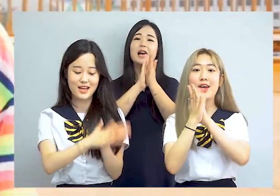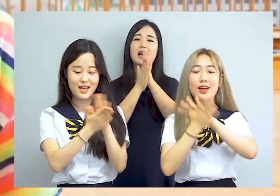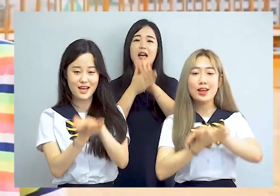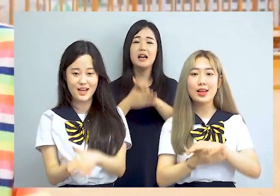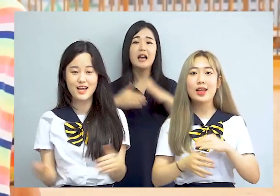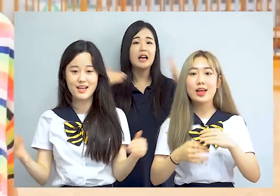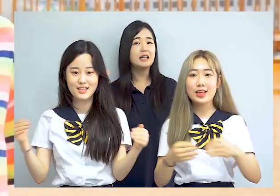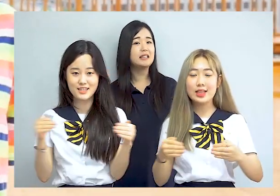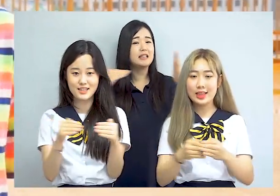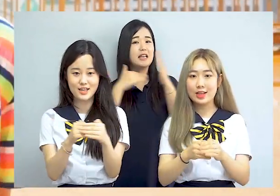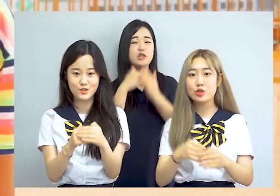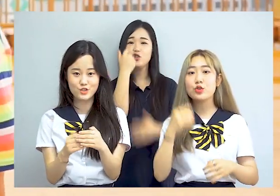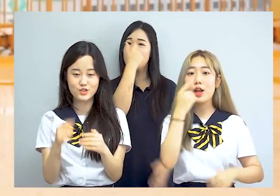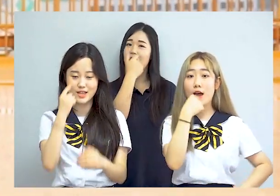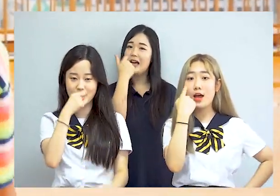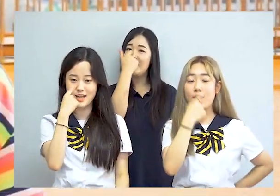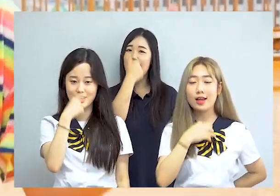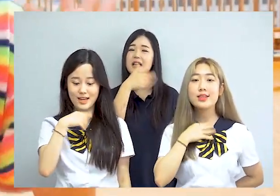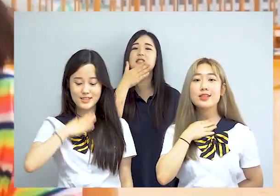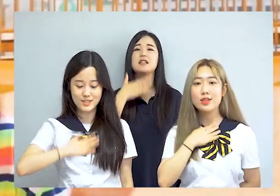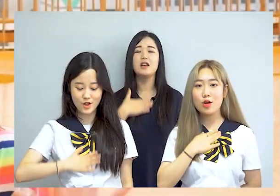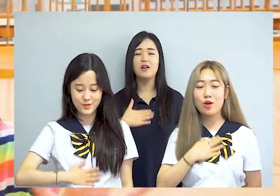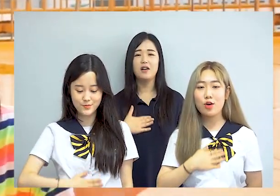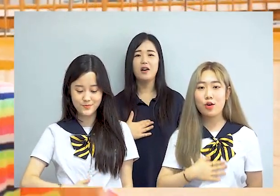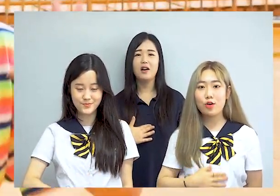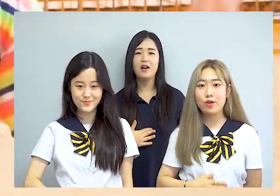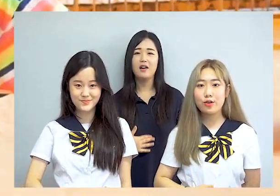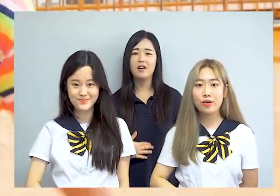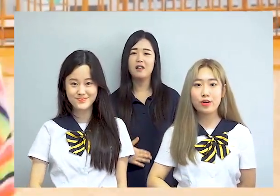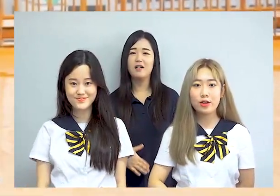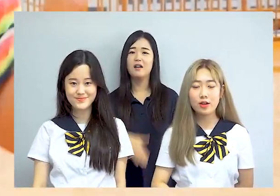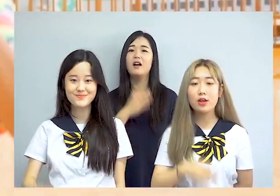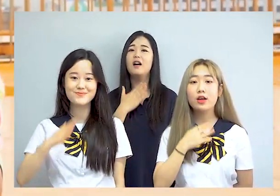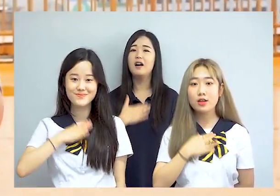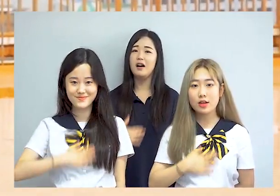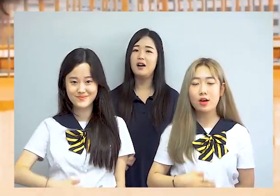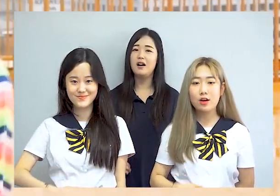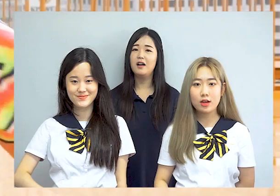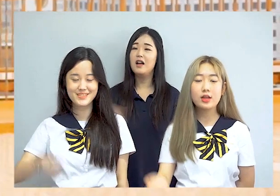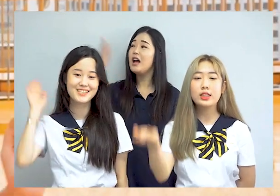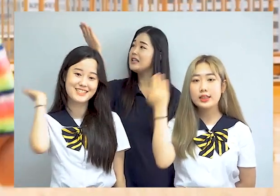희미해져만 가. 끝난 줄 알았어.